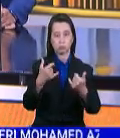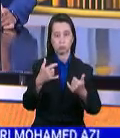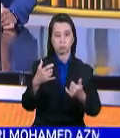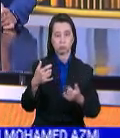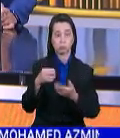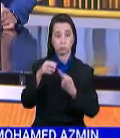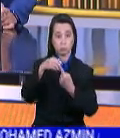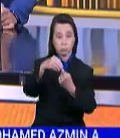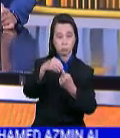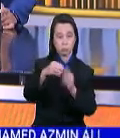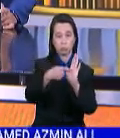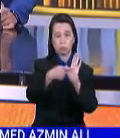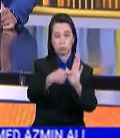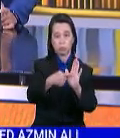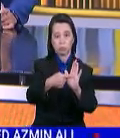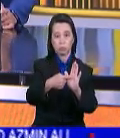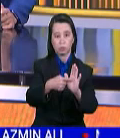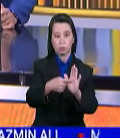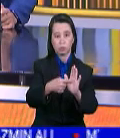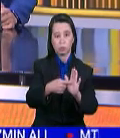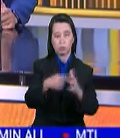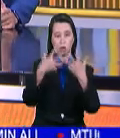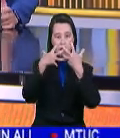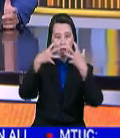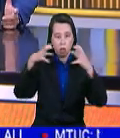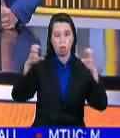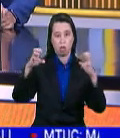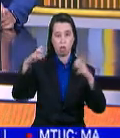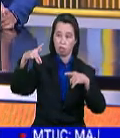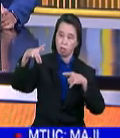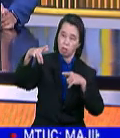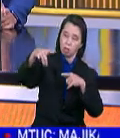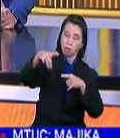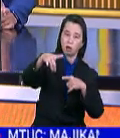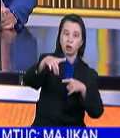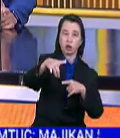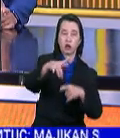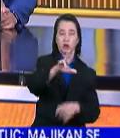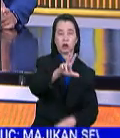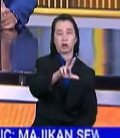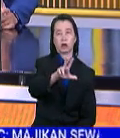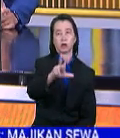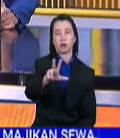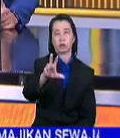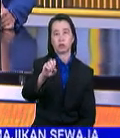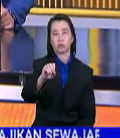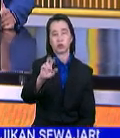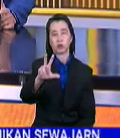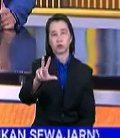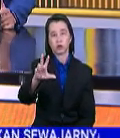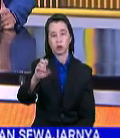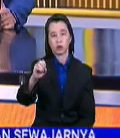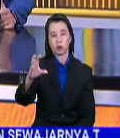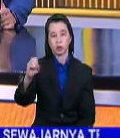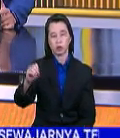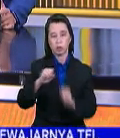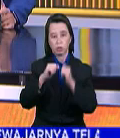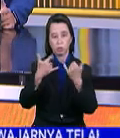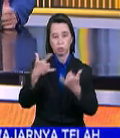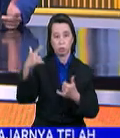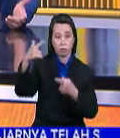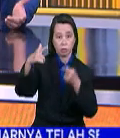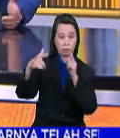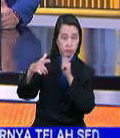khas yang memaparkan tembang harimau Malaya pada pesawat Airbus 330 301 ikat